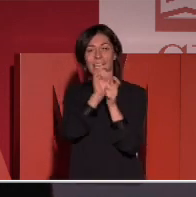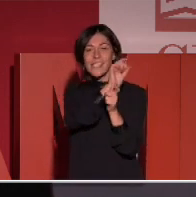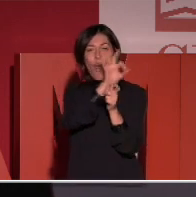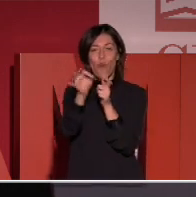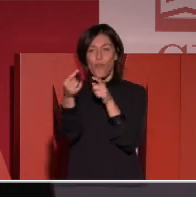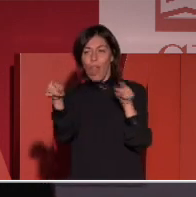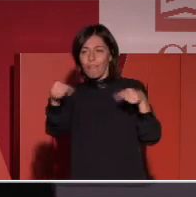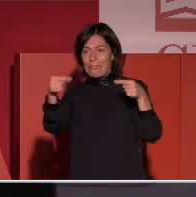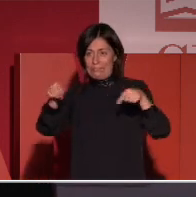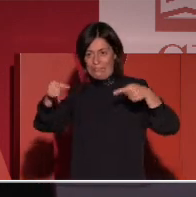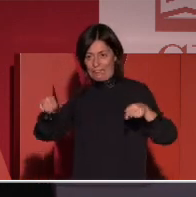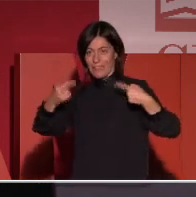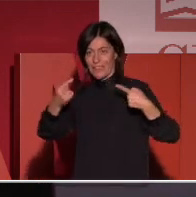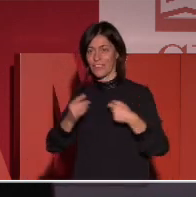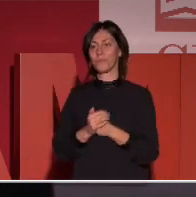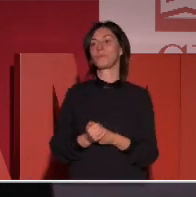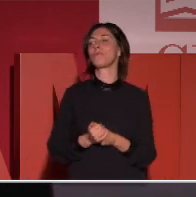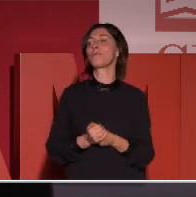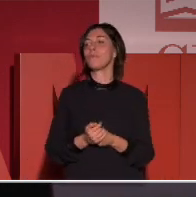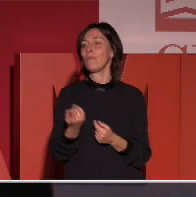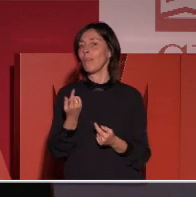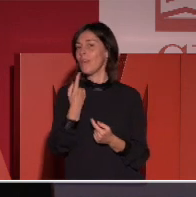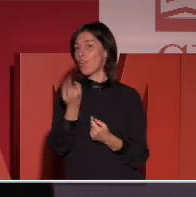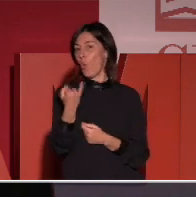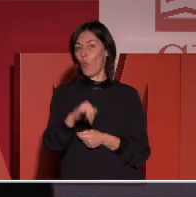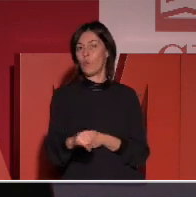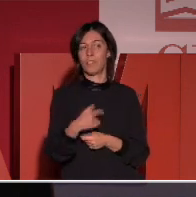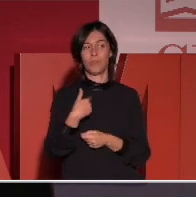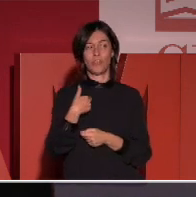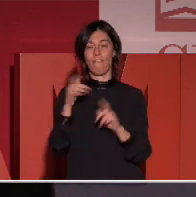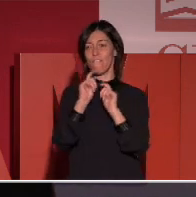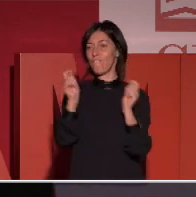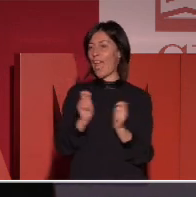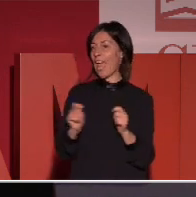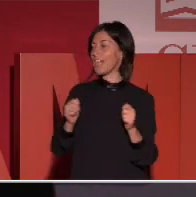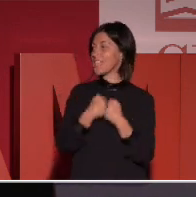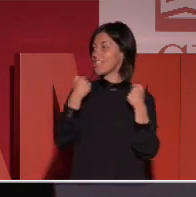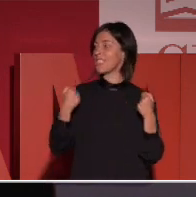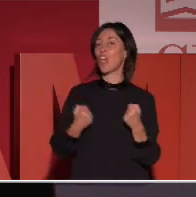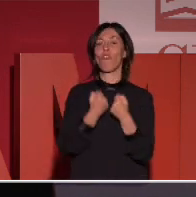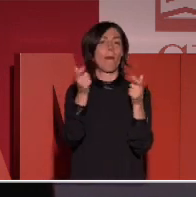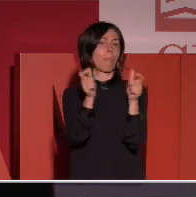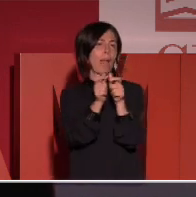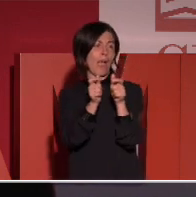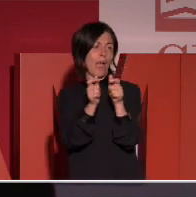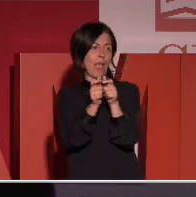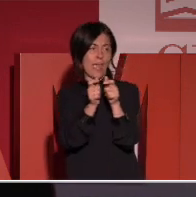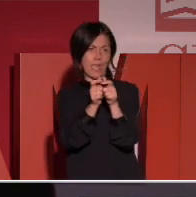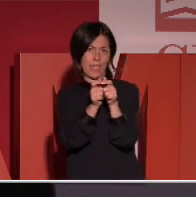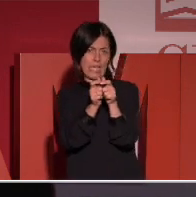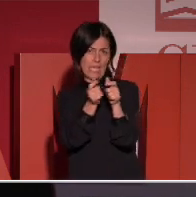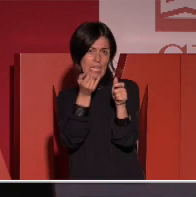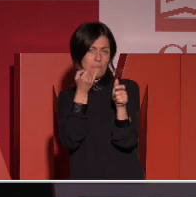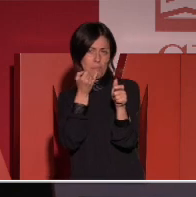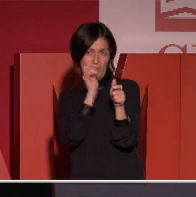contenuti ma poi levo di torno festival disse che se ne che in molti ferro prima edizione festival di seneca non chiedetemi perché ci sono andata in b